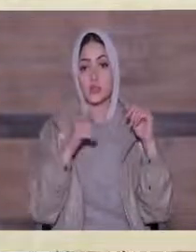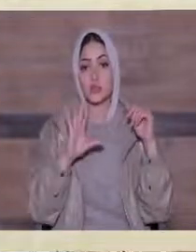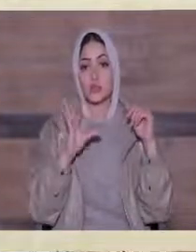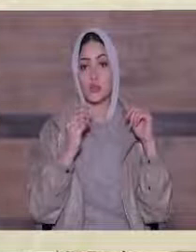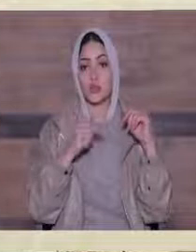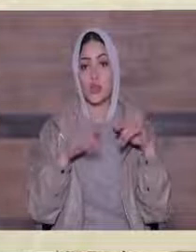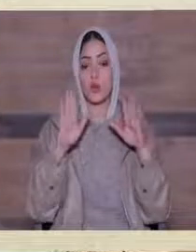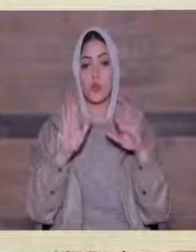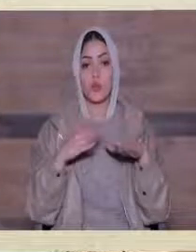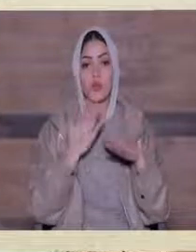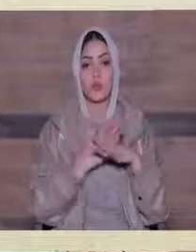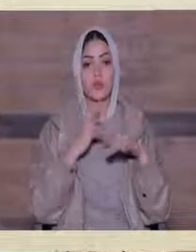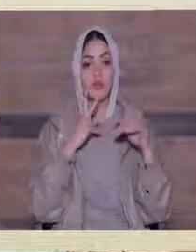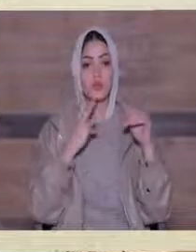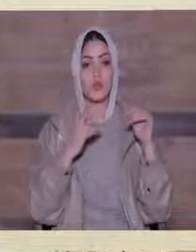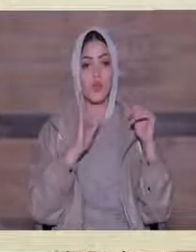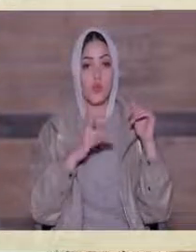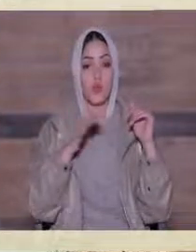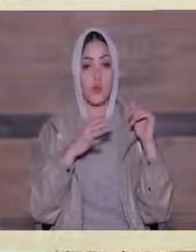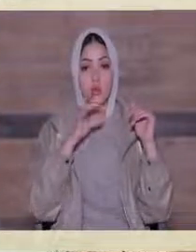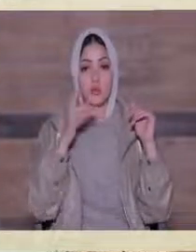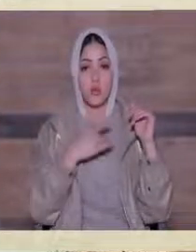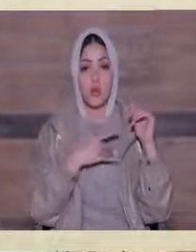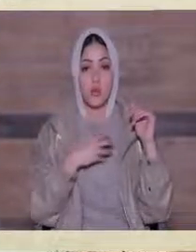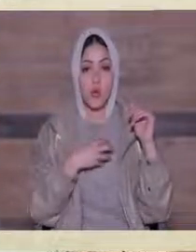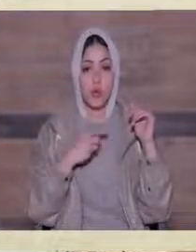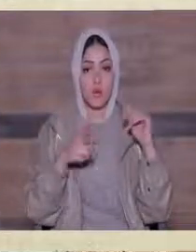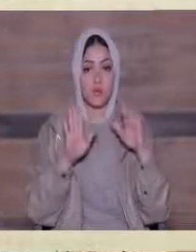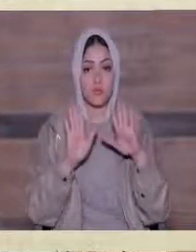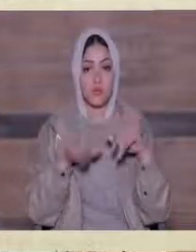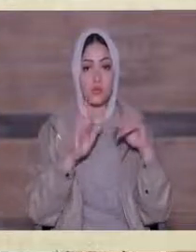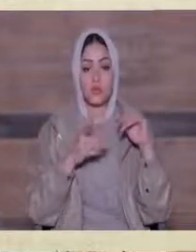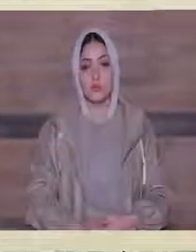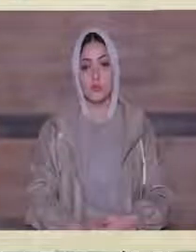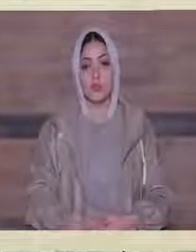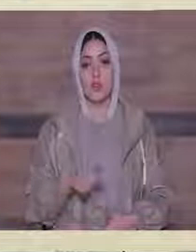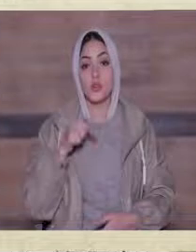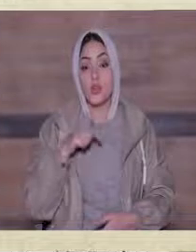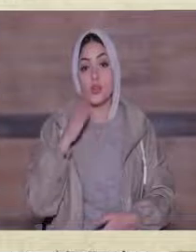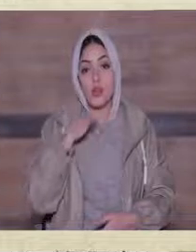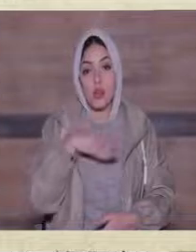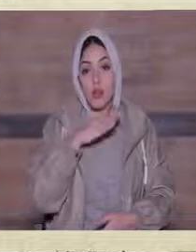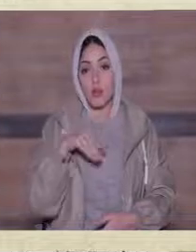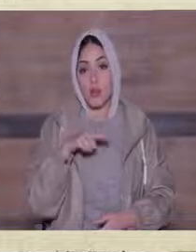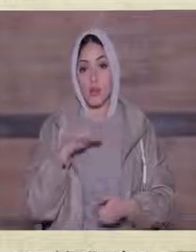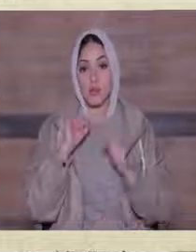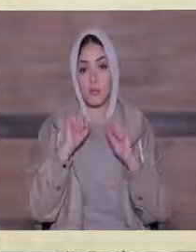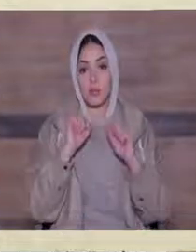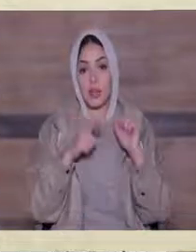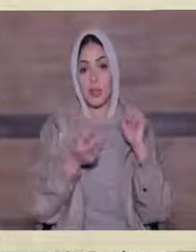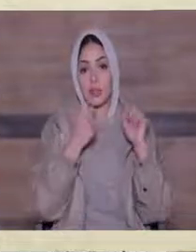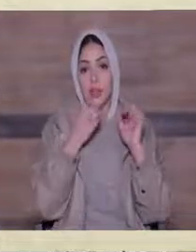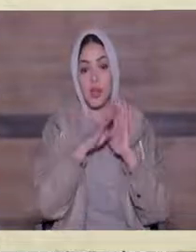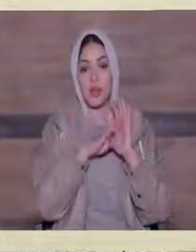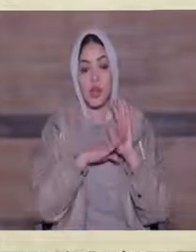إصابة بسرطان الثدي بيستخدموا نوع من أنواع العلاجات اللي في الشقين دول. خطة العلاج بتاعت كل حالة سرطان ثدي